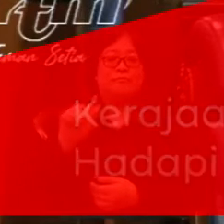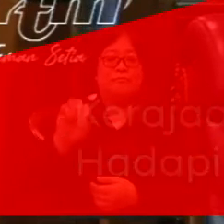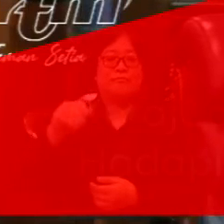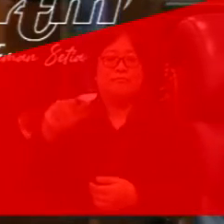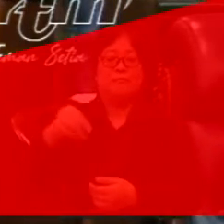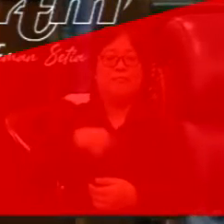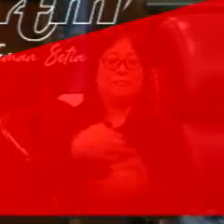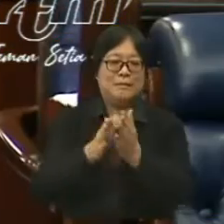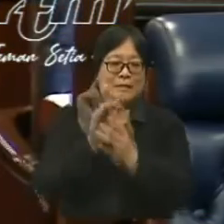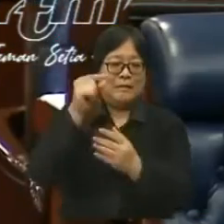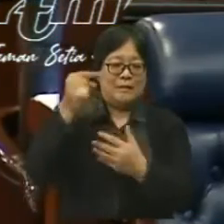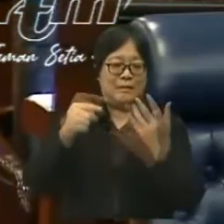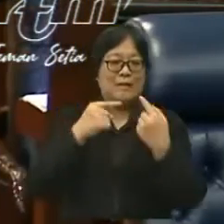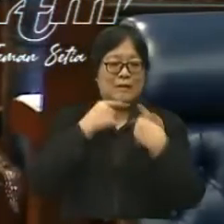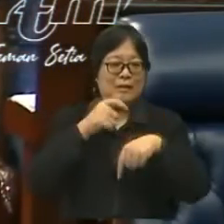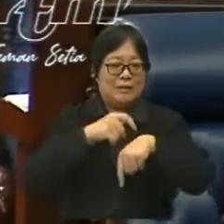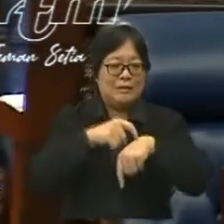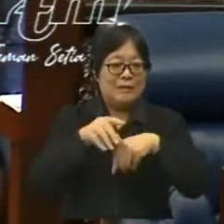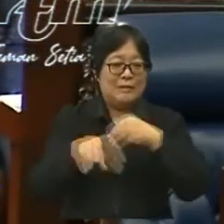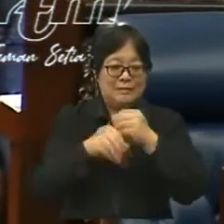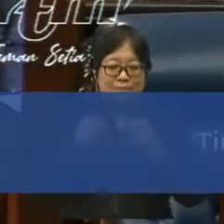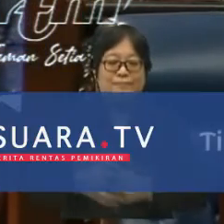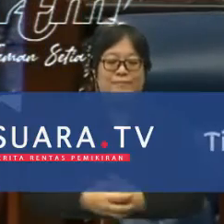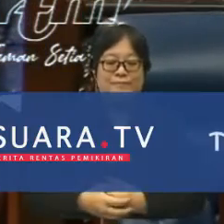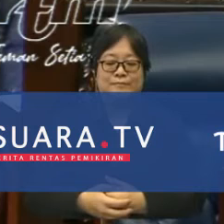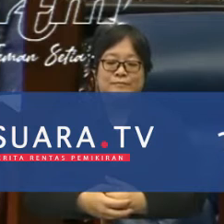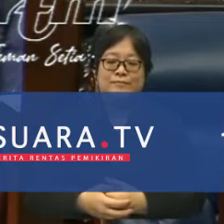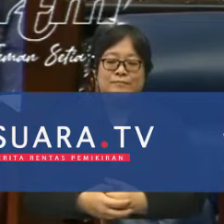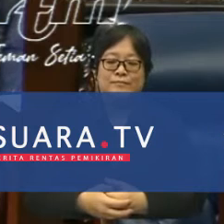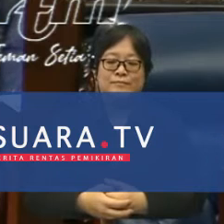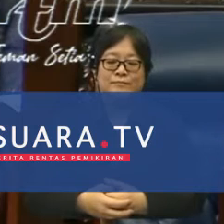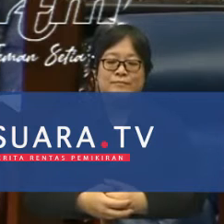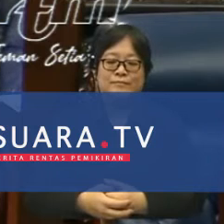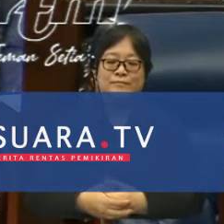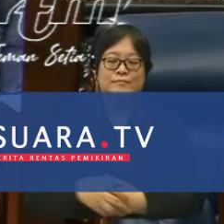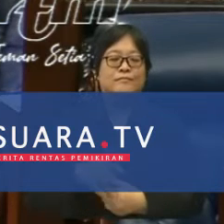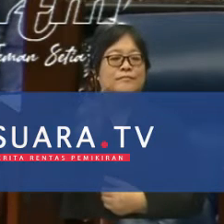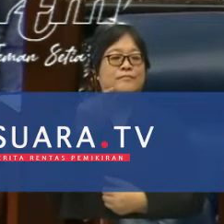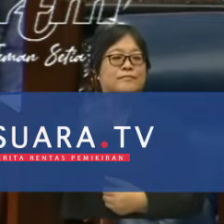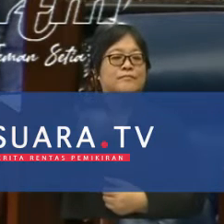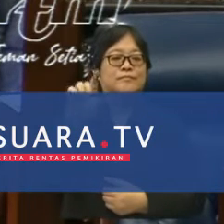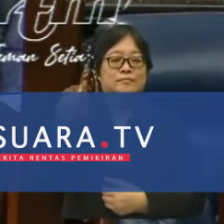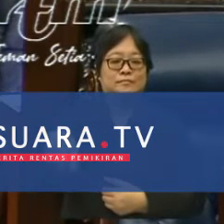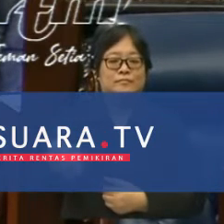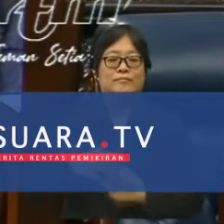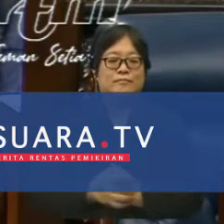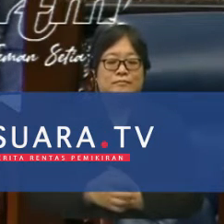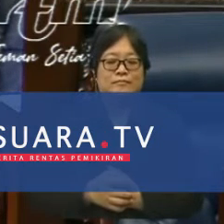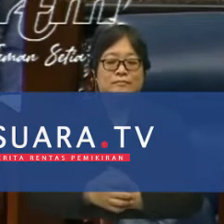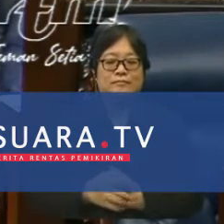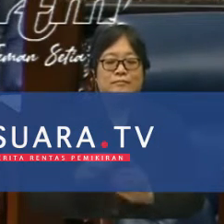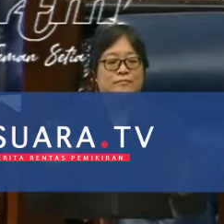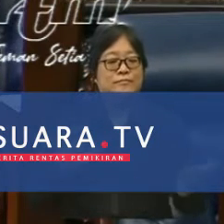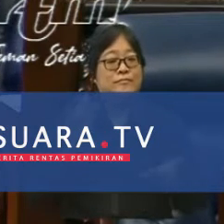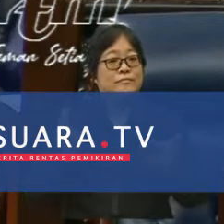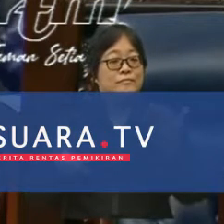saya memerlukan sedikit masa untuk menjawab soalan ini. Izinkan saya. Ya. Terima kasih. Tan Sri Yang Berhormat, Yang Berhormat. Bagi